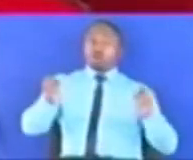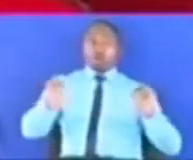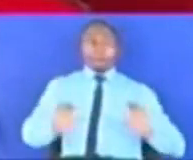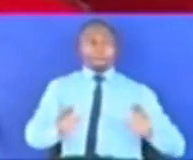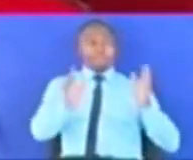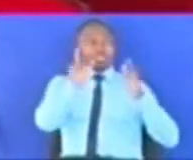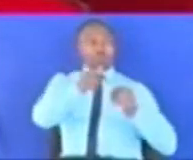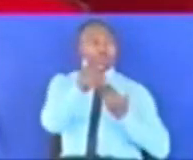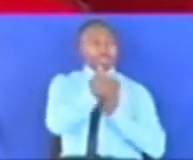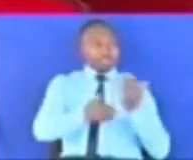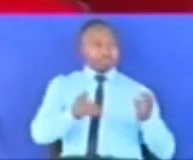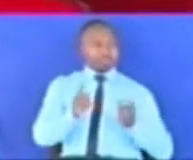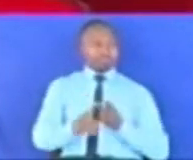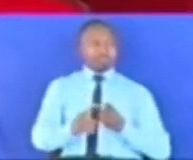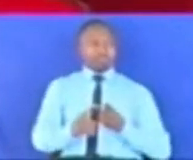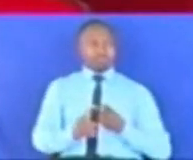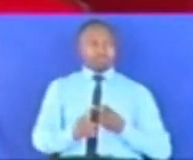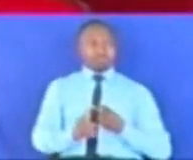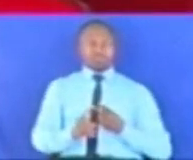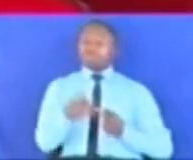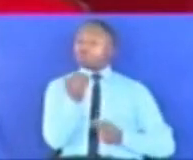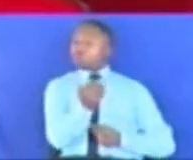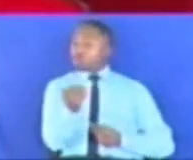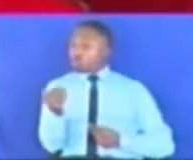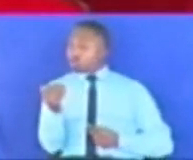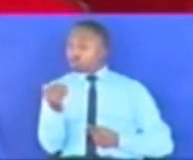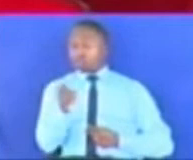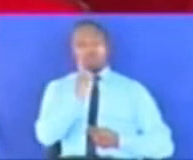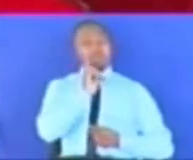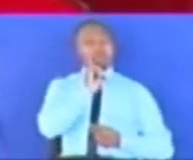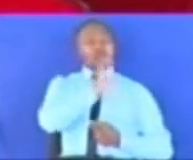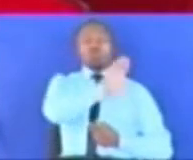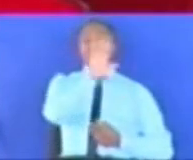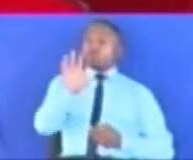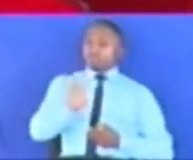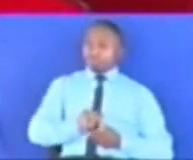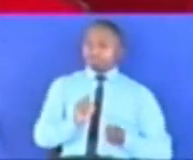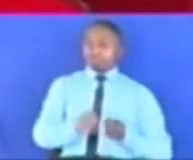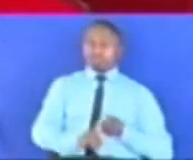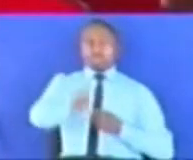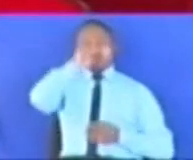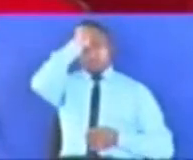wananchi na watoto na wamama kwa ujumla. Mheshimiwa Naibu Spika,